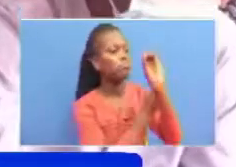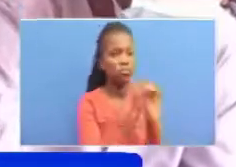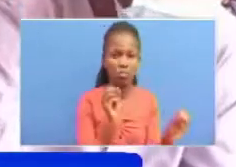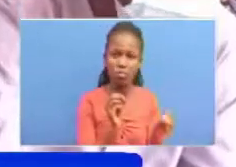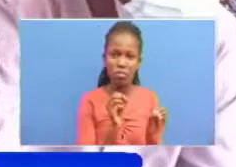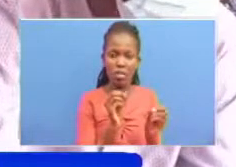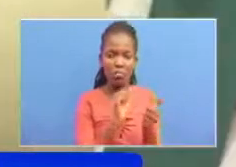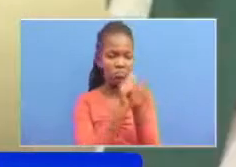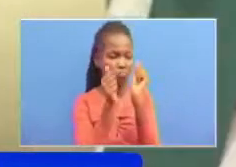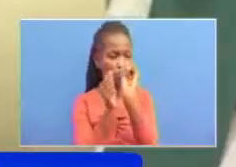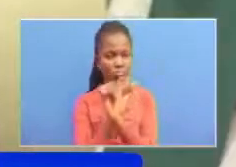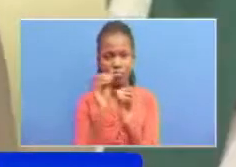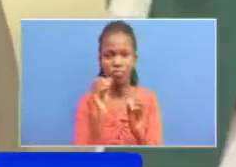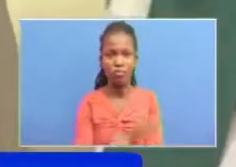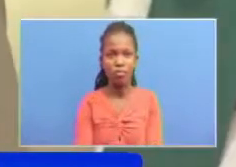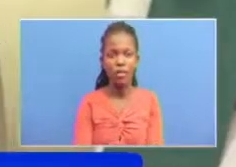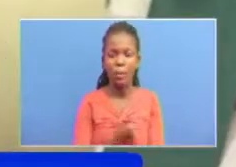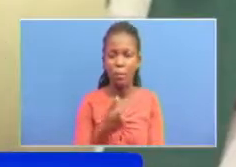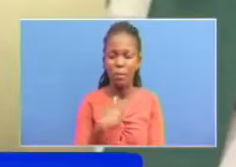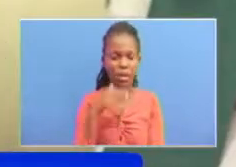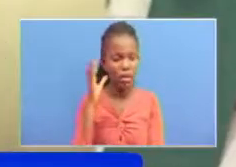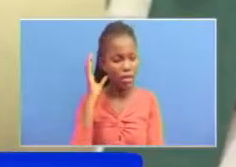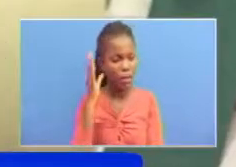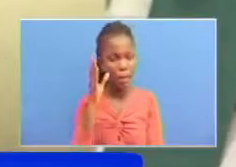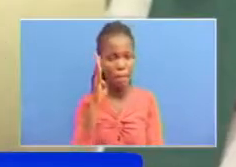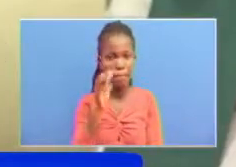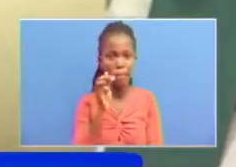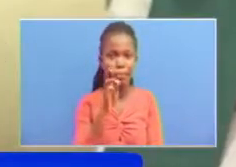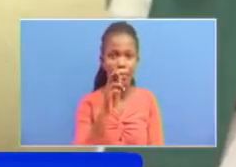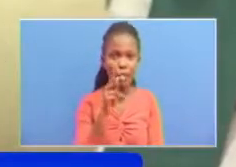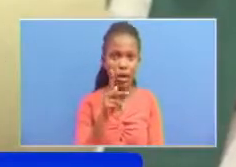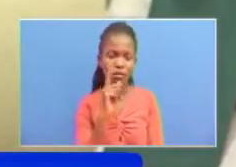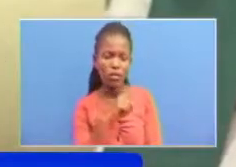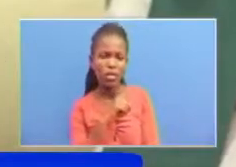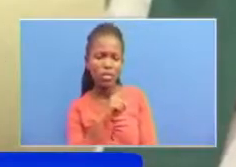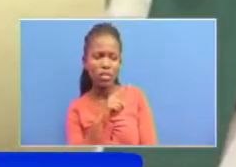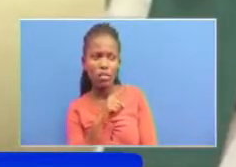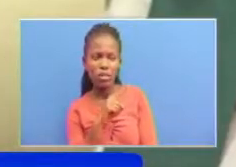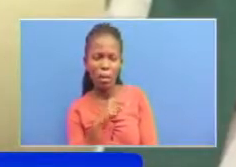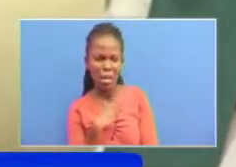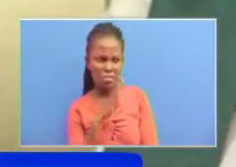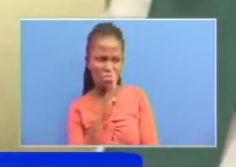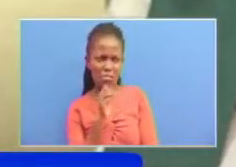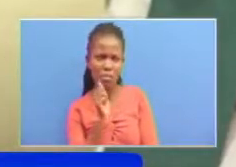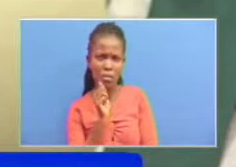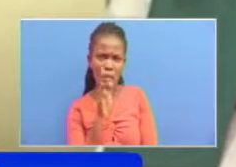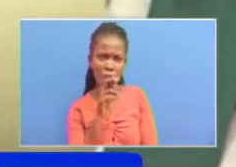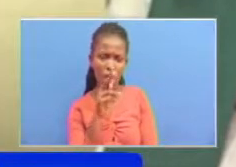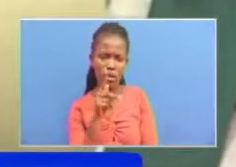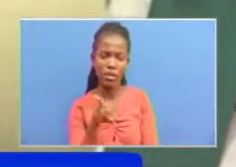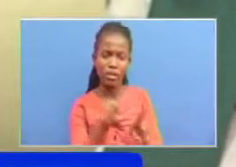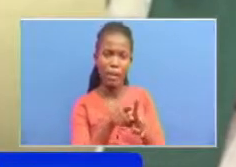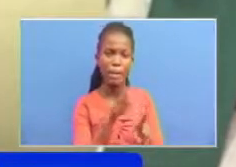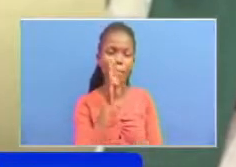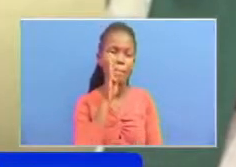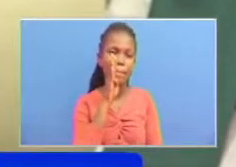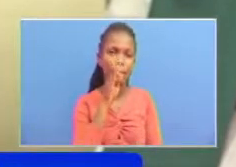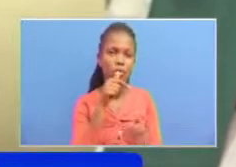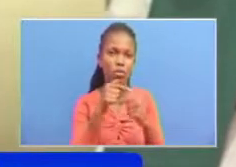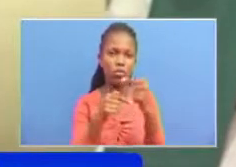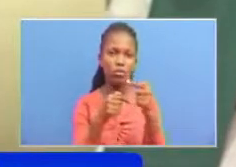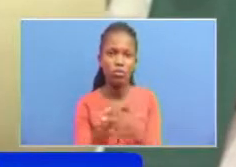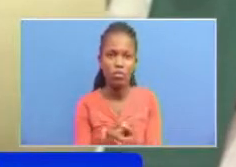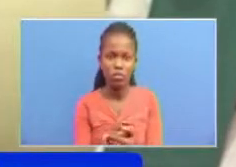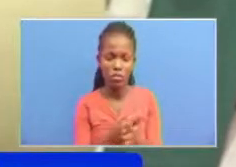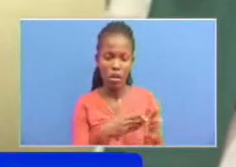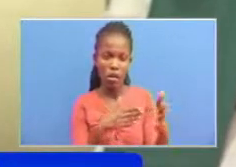Ndina asenzia. Mumesikia nimebweka. Nimebweka kwenye. Nitazidi kubweka. Dhidi